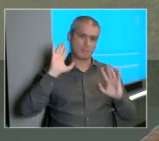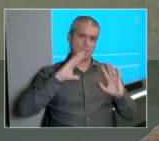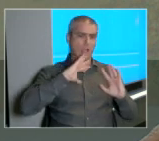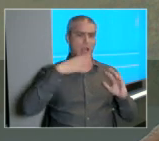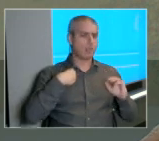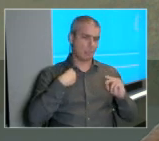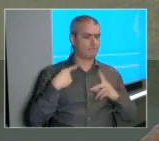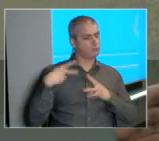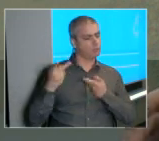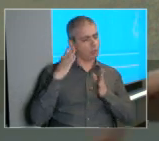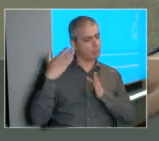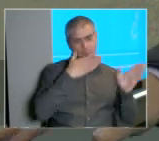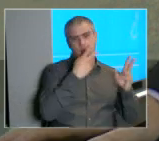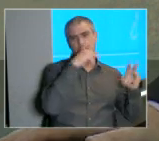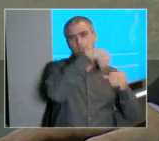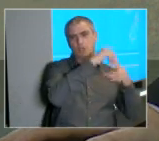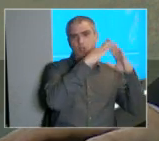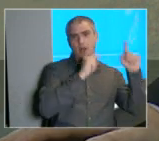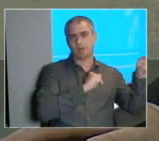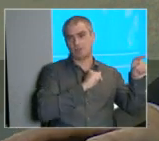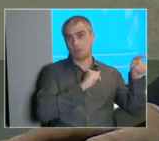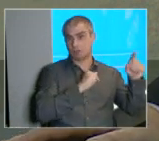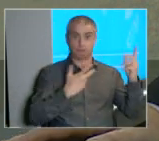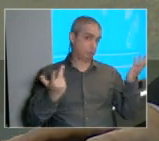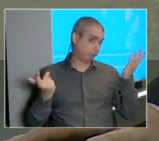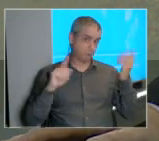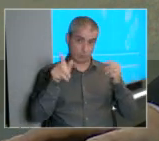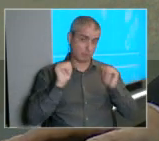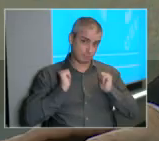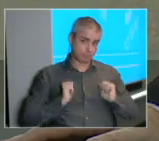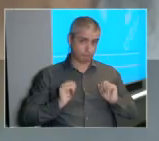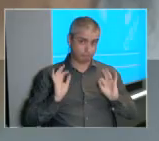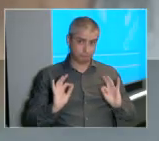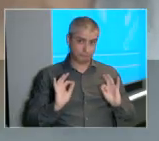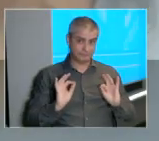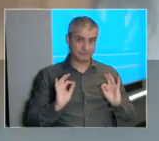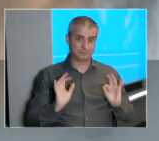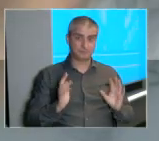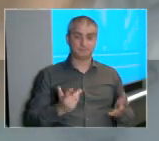אלא אנחנו יותר בקטע של להגיב מתוך לבנון. אז נדמה שאולי אתם מחוסים, לא?